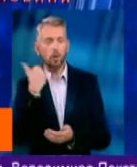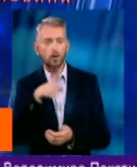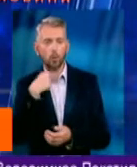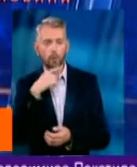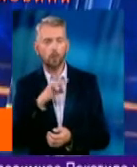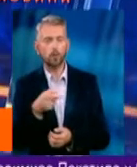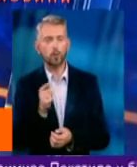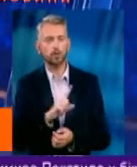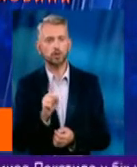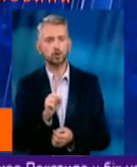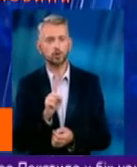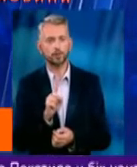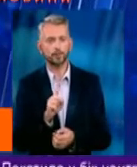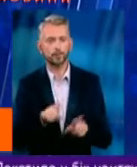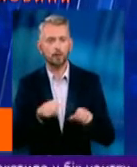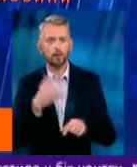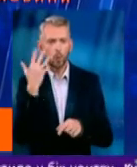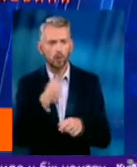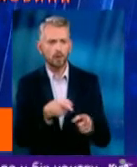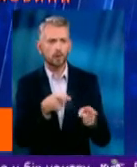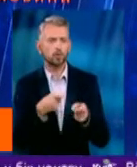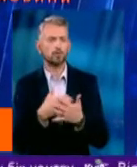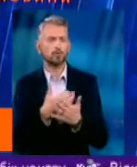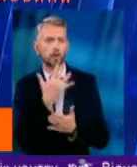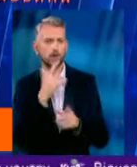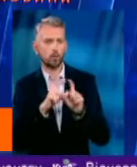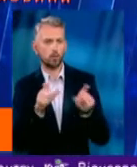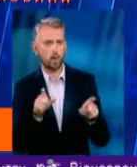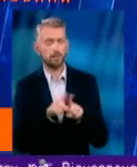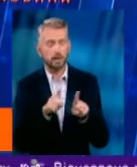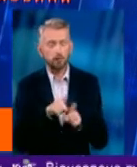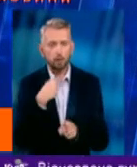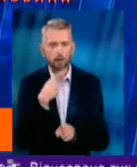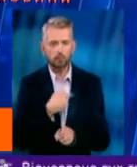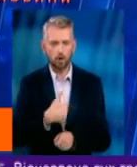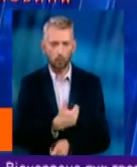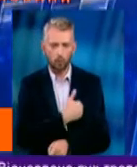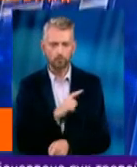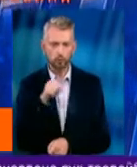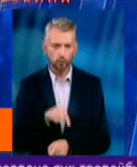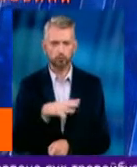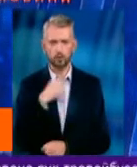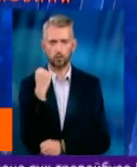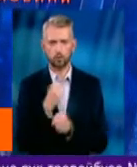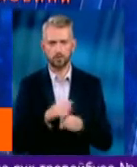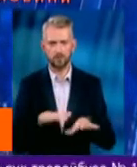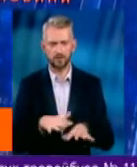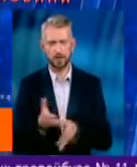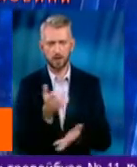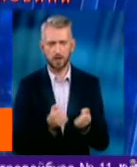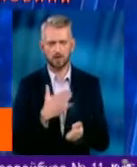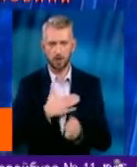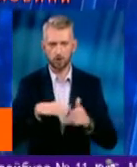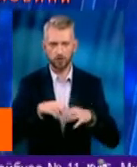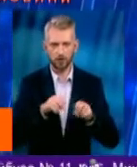що навіть коли залучаємо, наприклад, іноземні компанії, ми все рівно говоримо, що ми ж хочемо, щоб тут були робочі руки. Тобто набирайте наших фахівців,